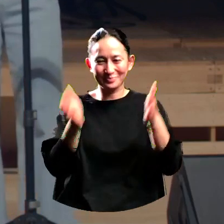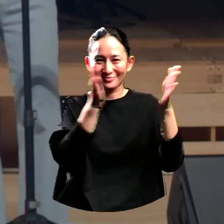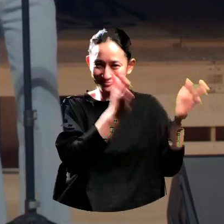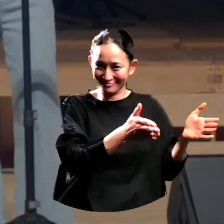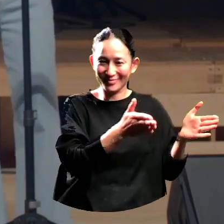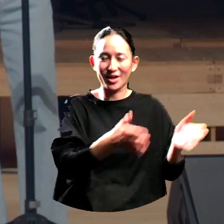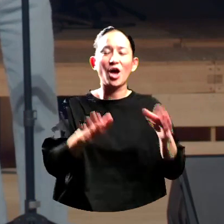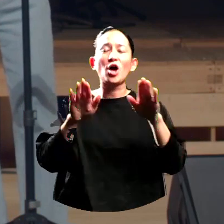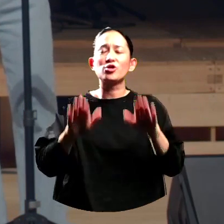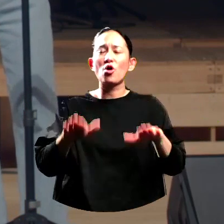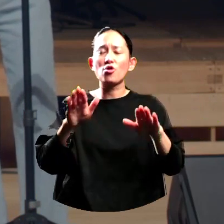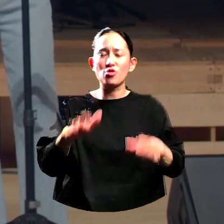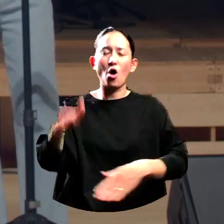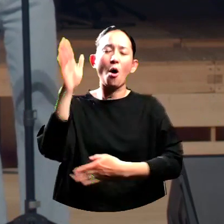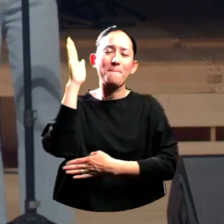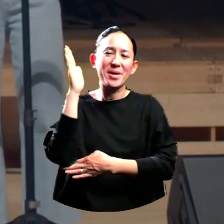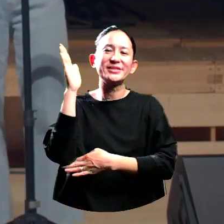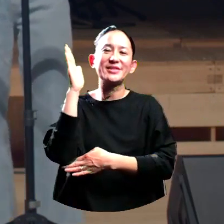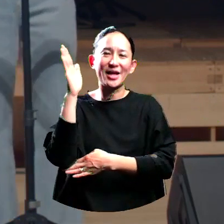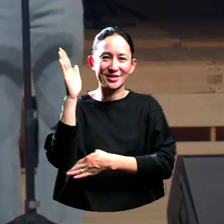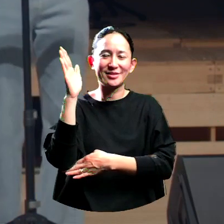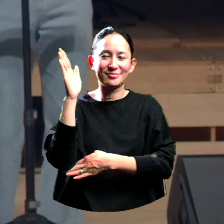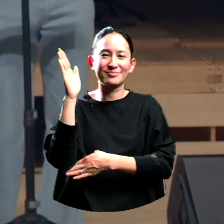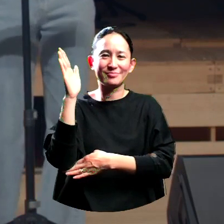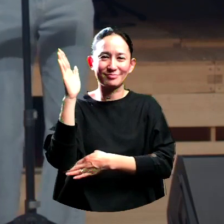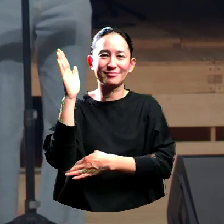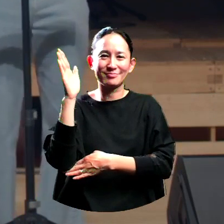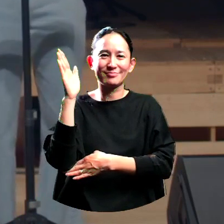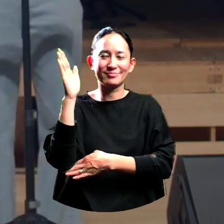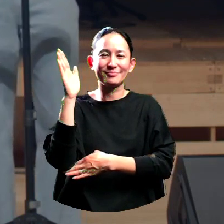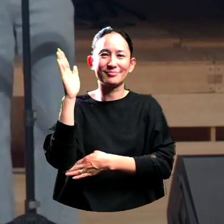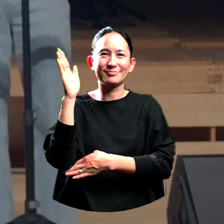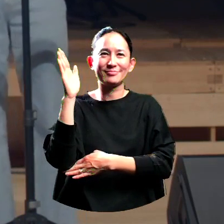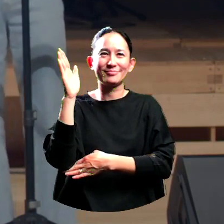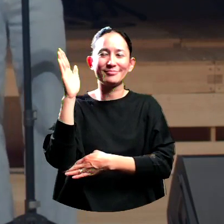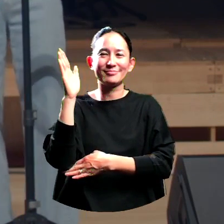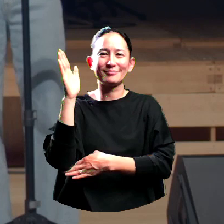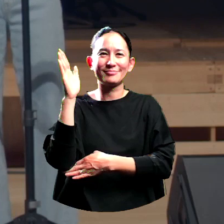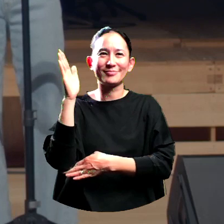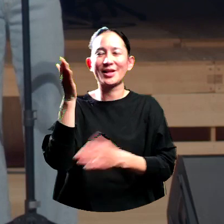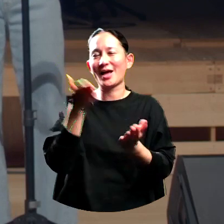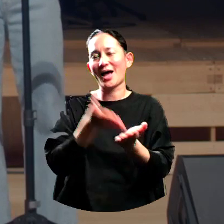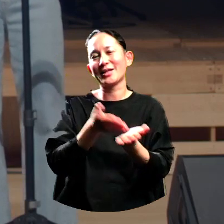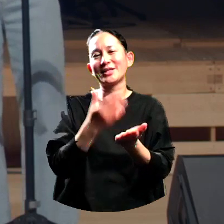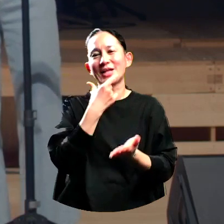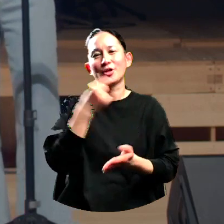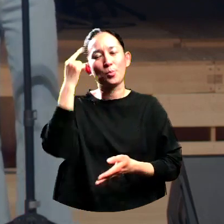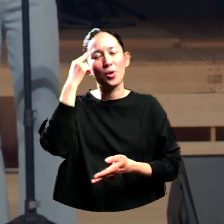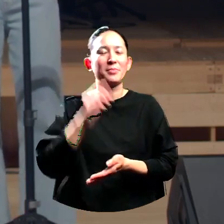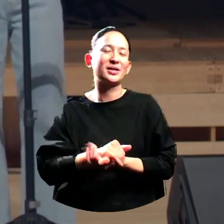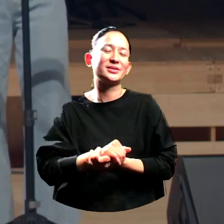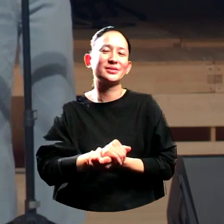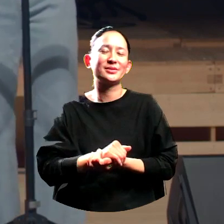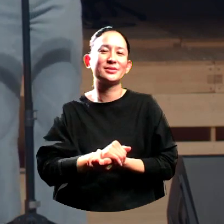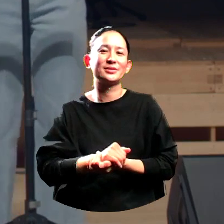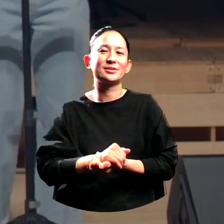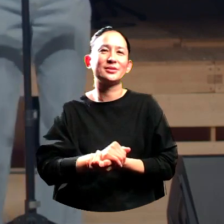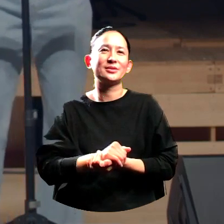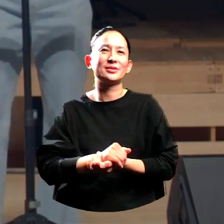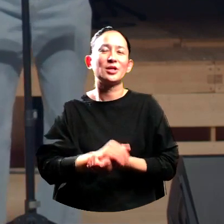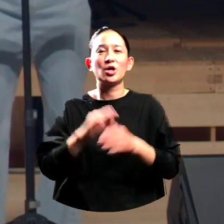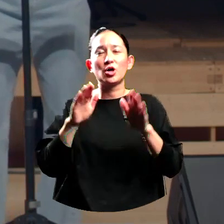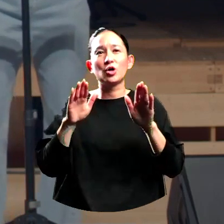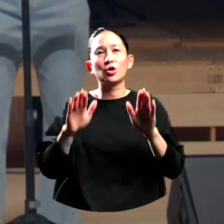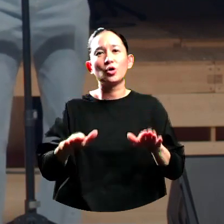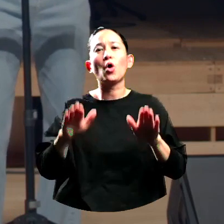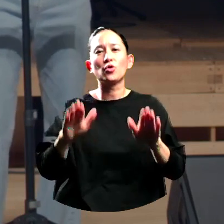今日のメッセージの本題に話を進めていきます。 So we got off track a little bit, but let's get back to the message. 今日のイースターメッセ